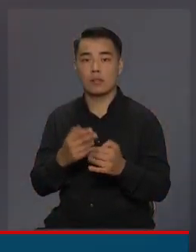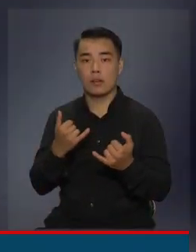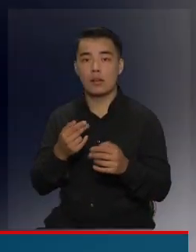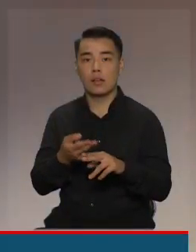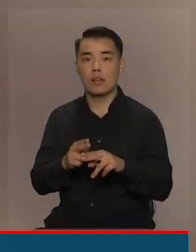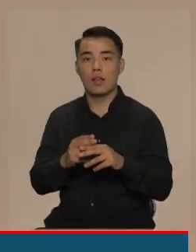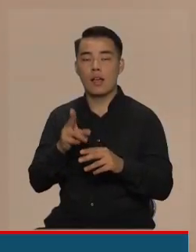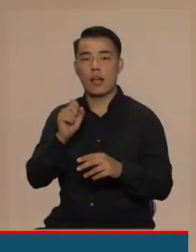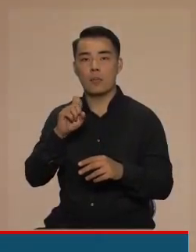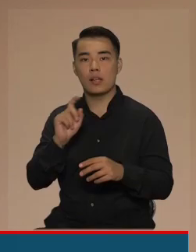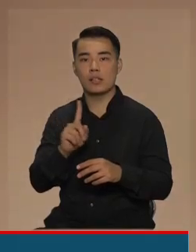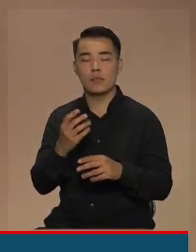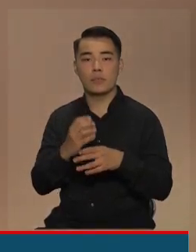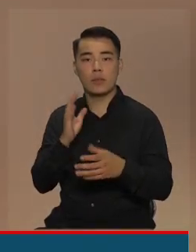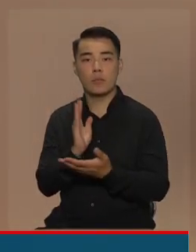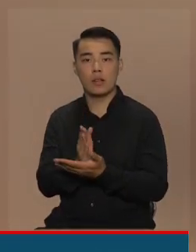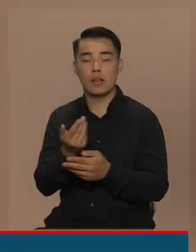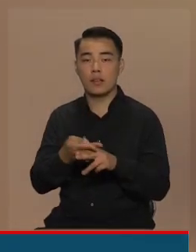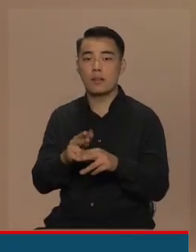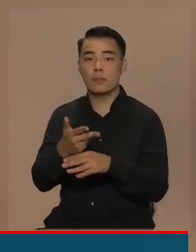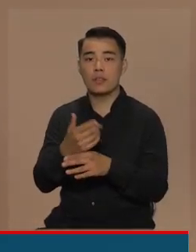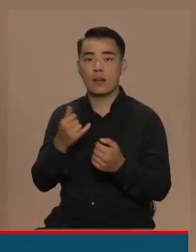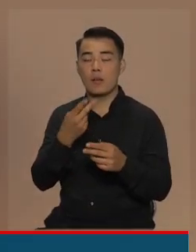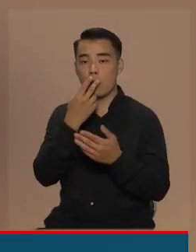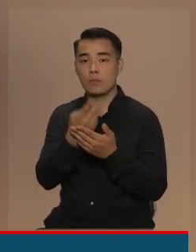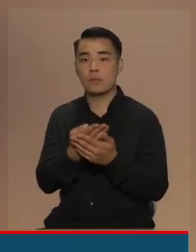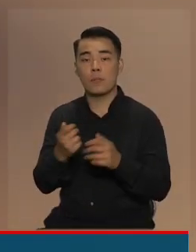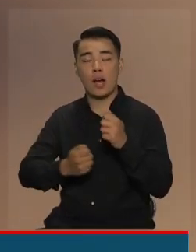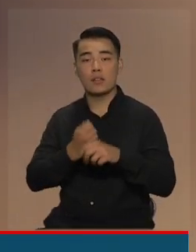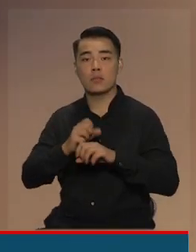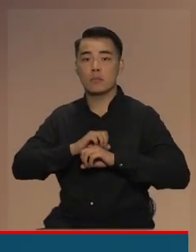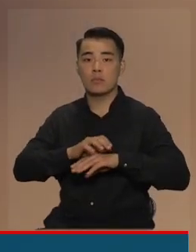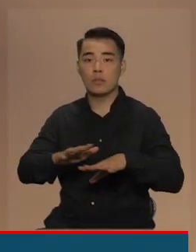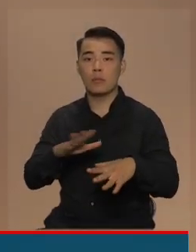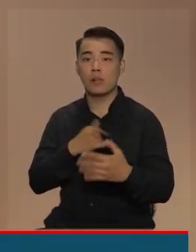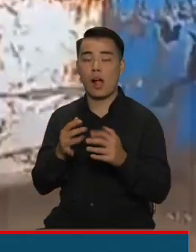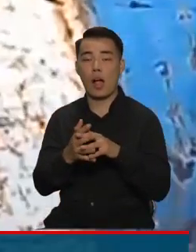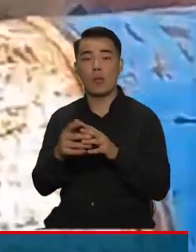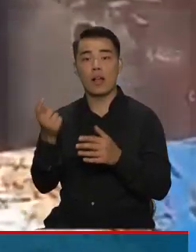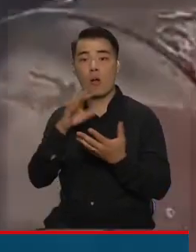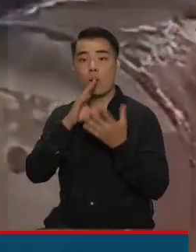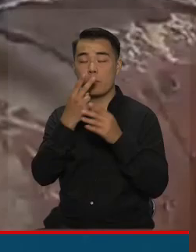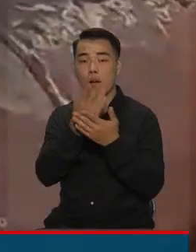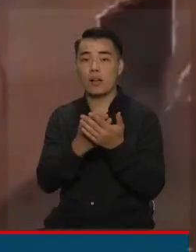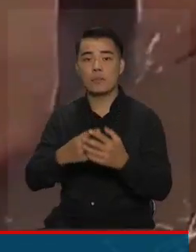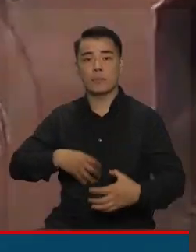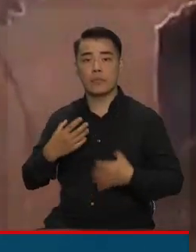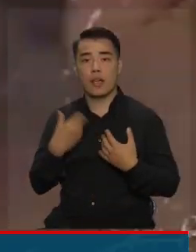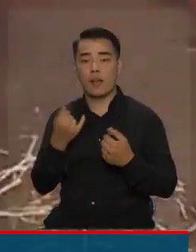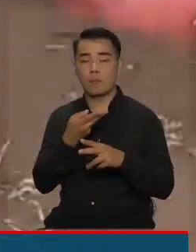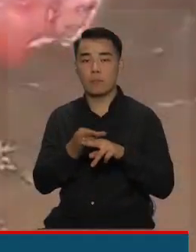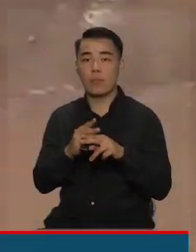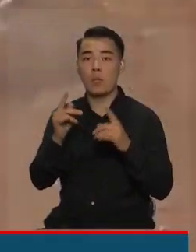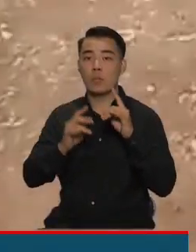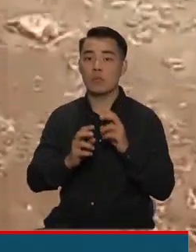отырсыз. Бұл бейне әлеуметтік желіде әп-сәтте тарап кетті. Ауыл жұрты ашық-шашық жатқан кенішке алаңдаулы, өңделмеген